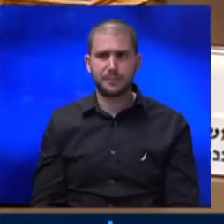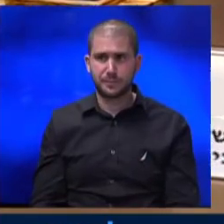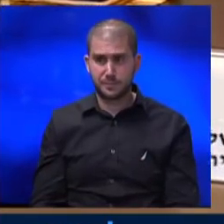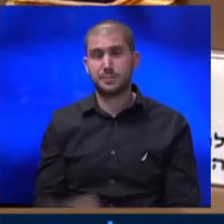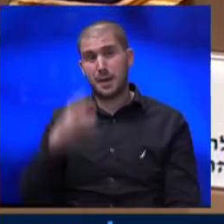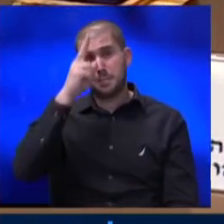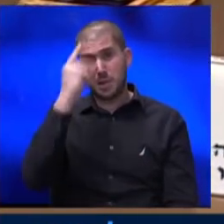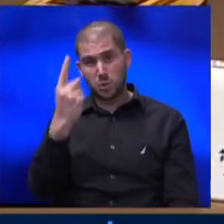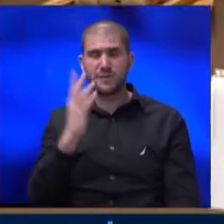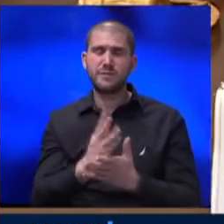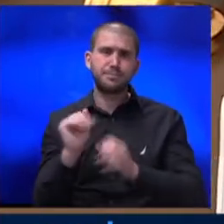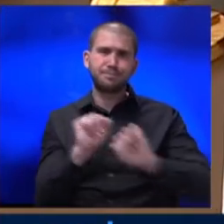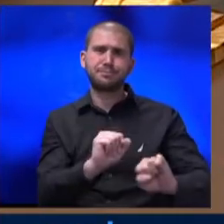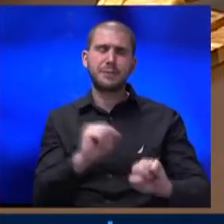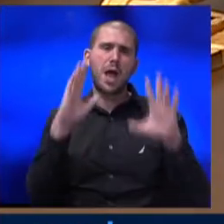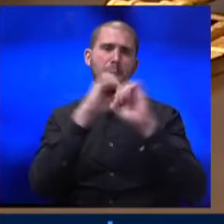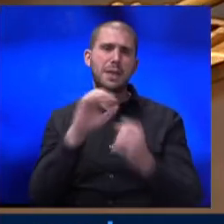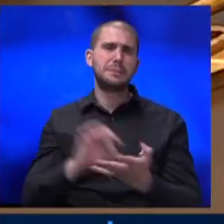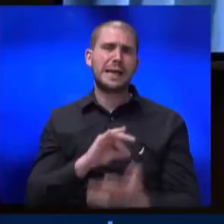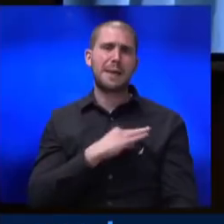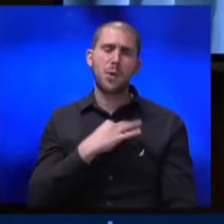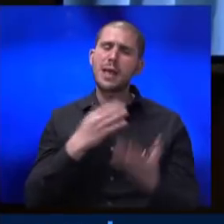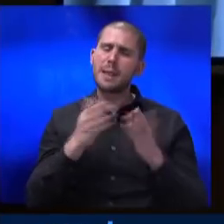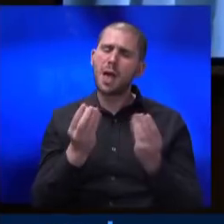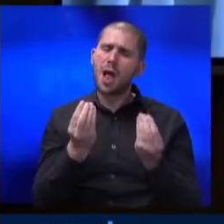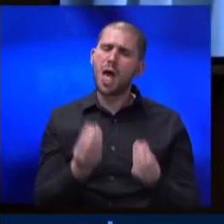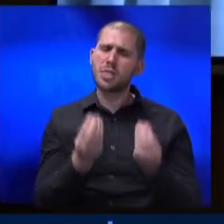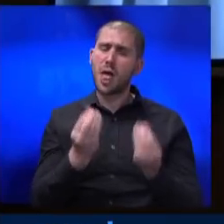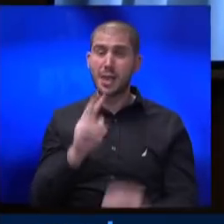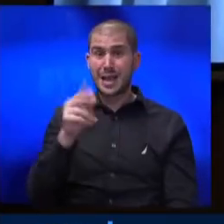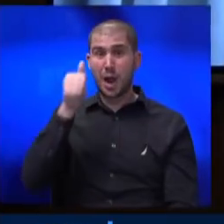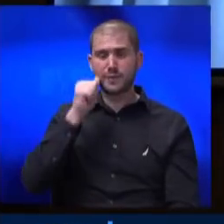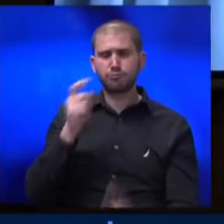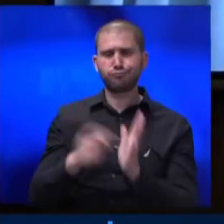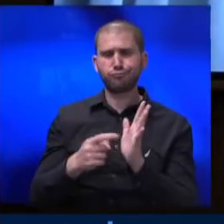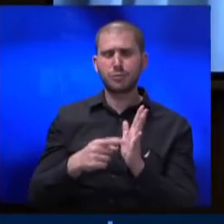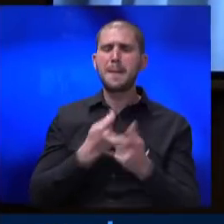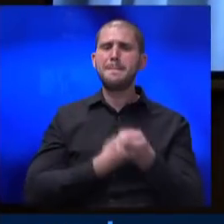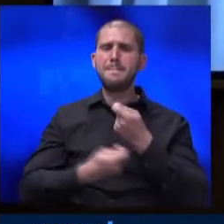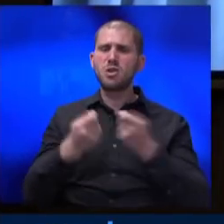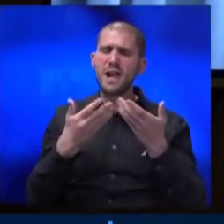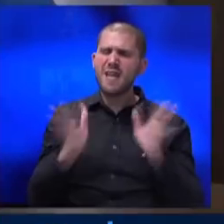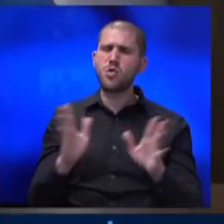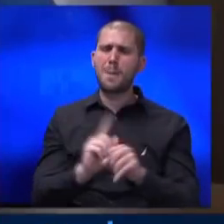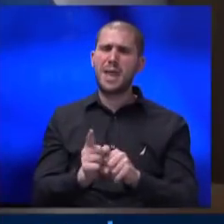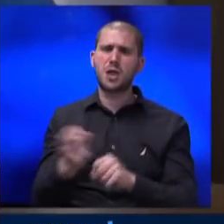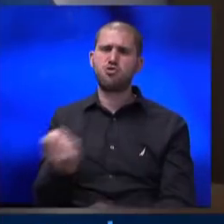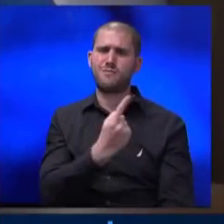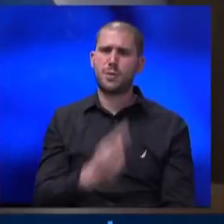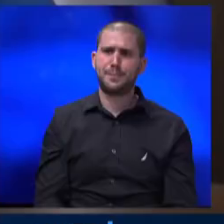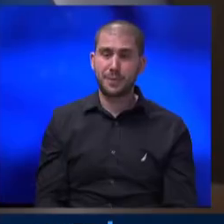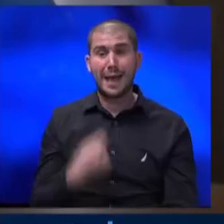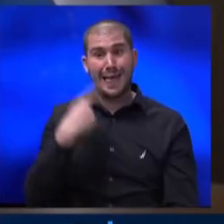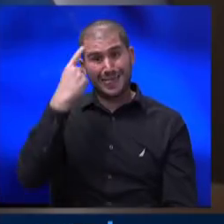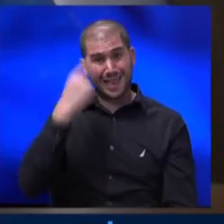בליכוד מצדדים בעמדת משרד הבריאות לפתיחה איטית בכחול לבן, רוצים שהמשק ייפתח כבר השבוע. בדעתי